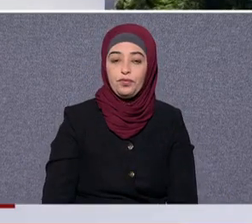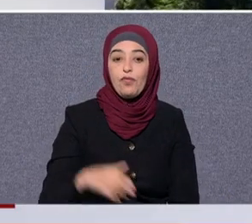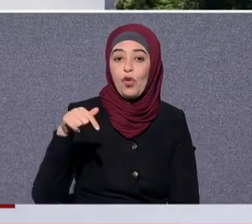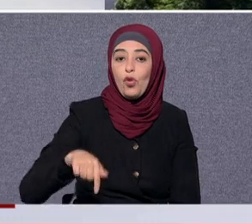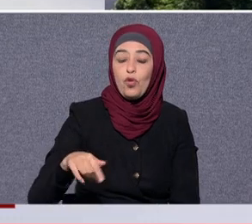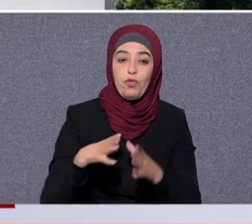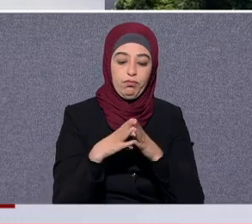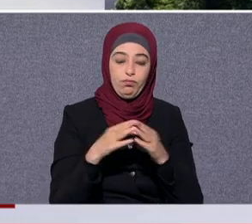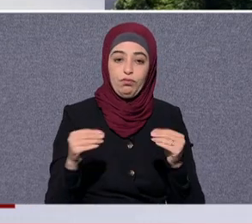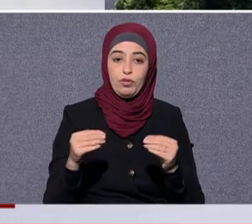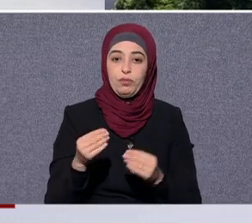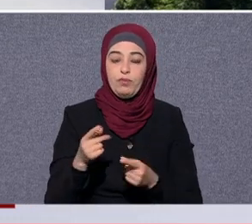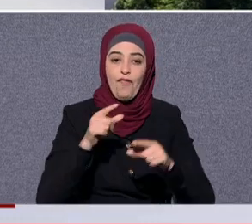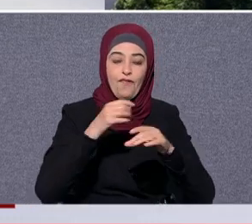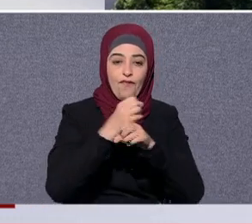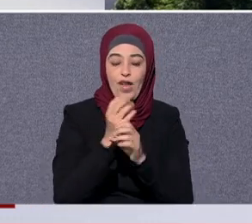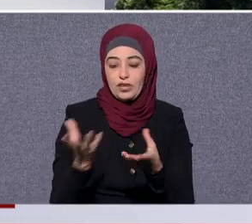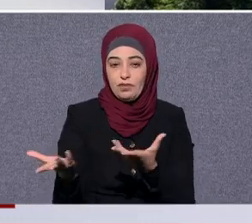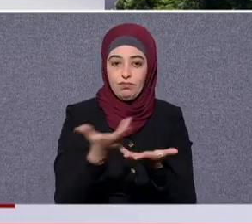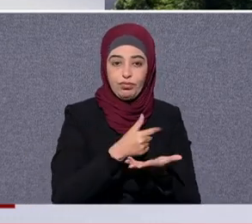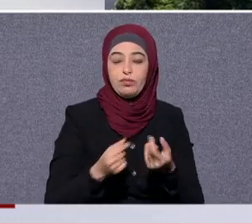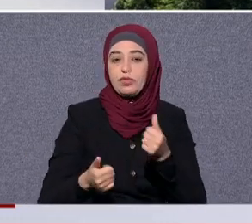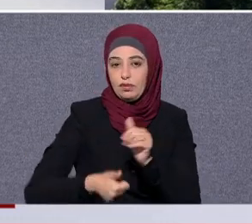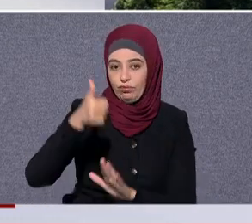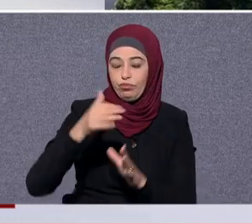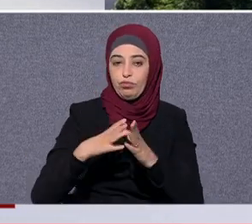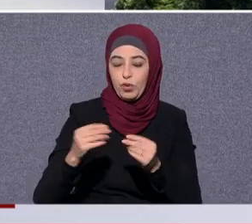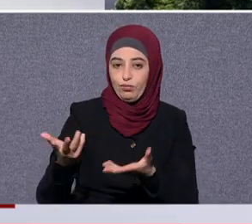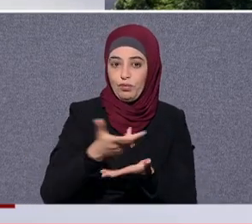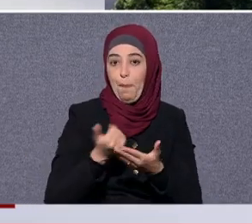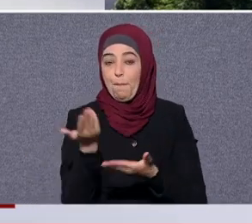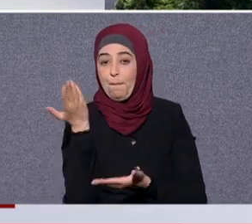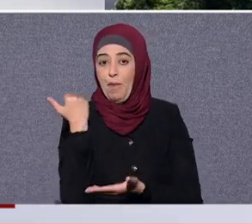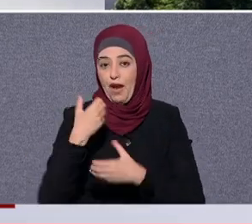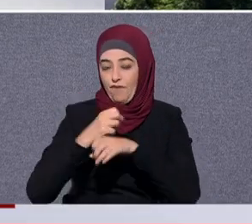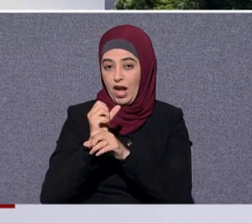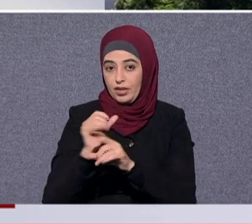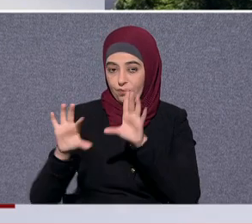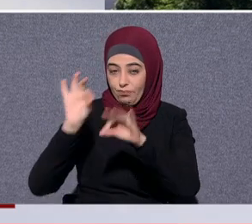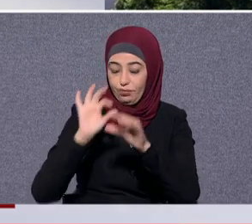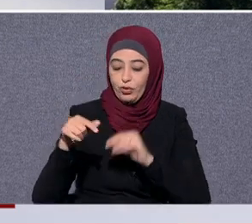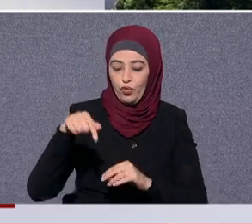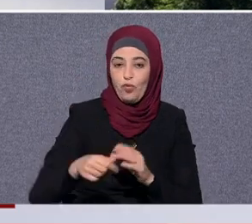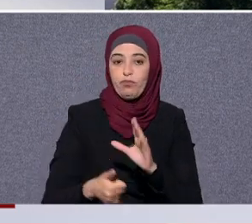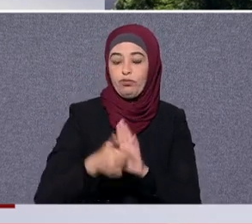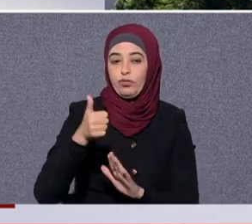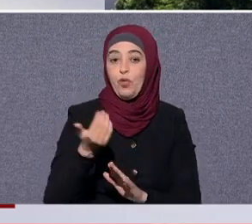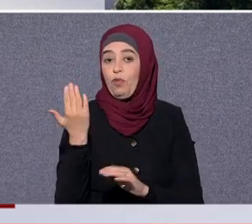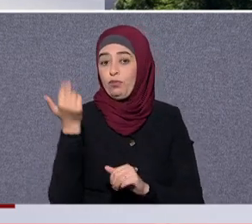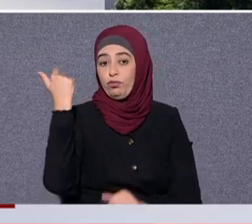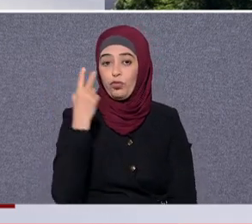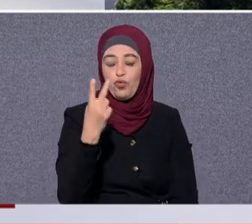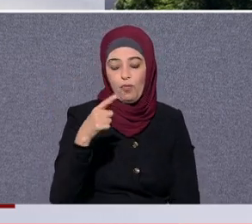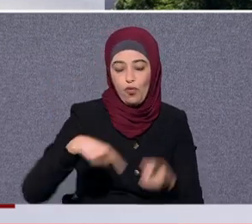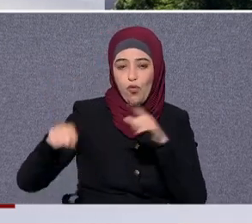صدرت عدة نتائج للفحوصات التي أجريت بالأمس وهو الأمس،